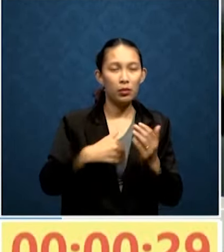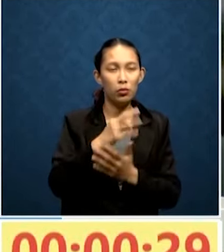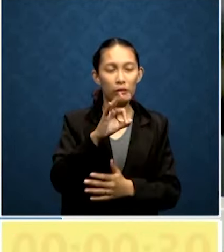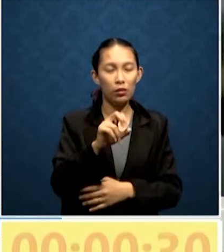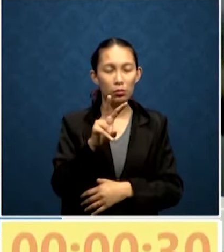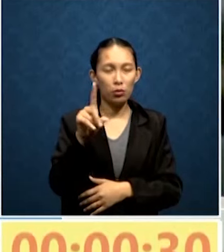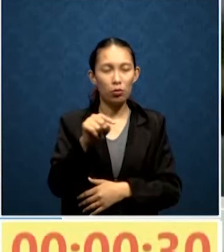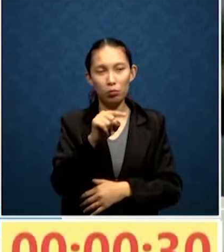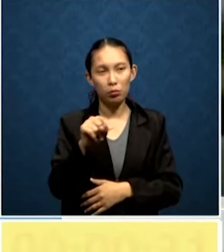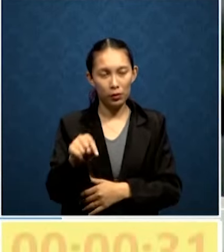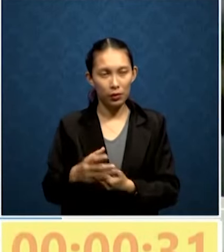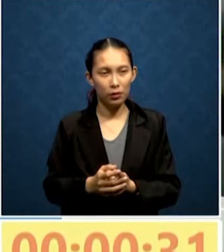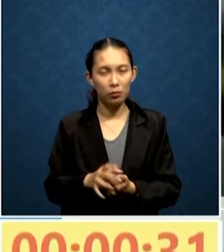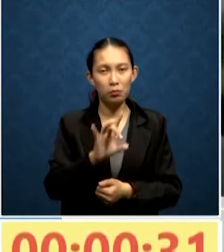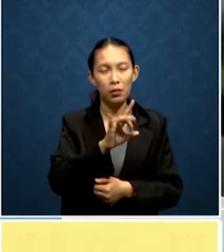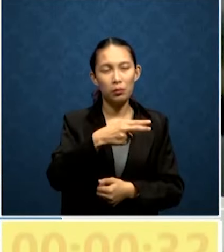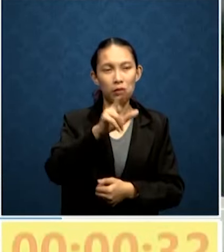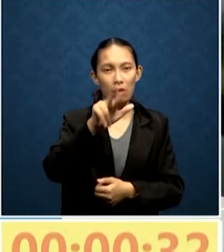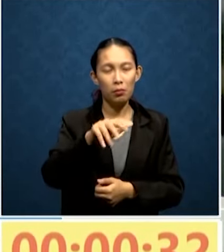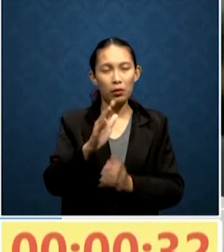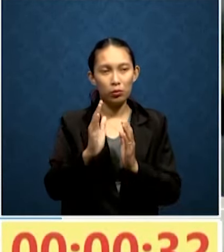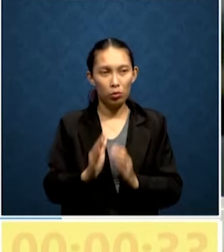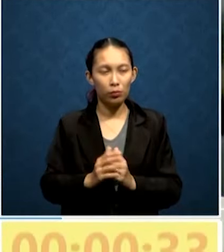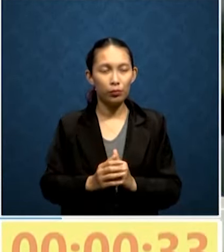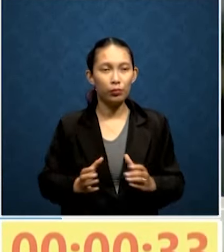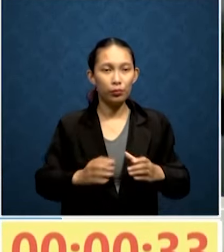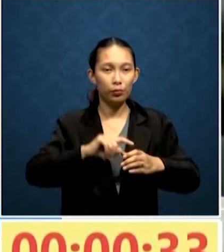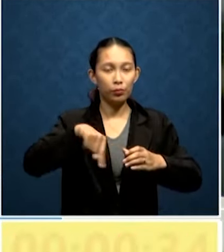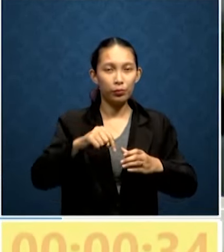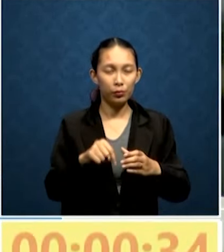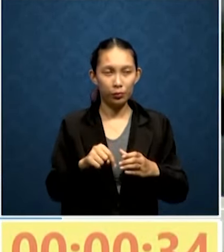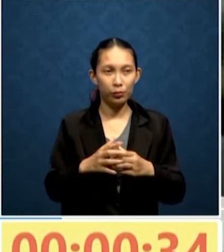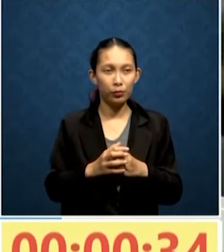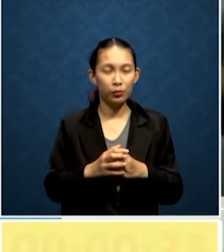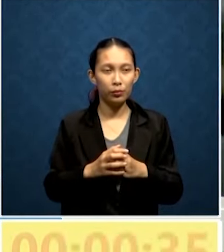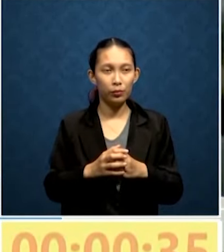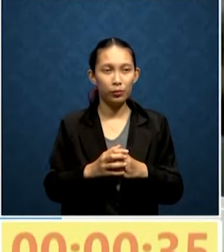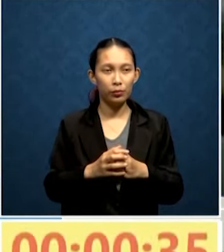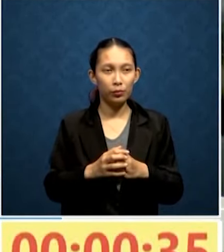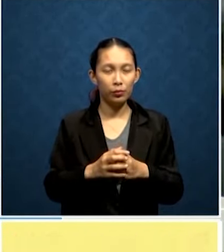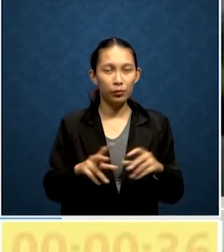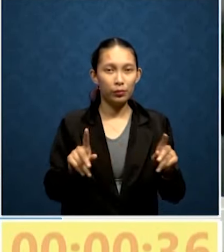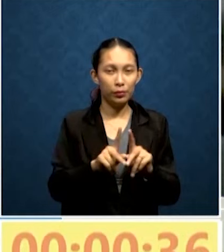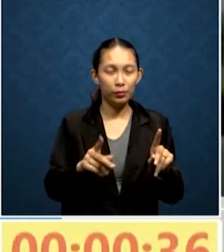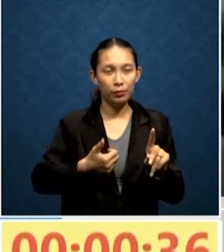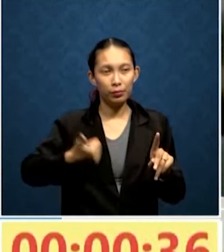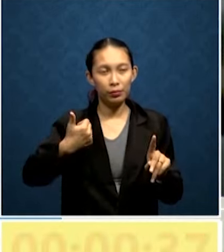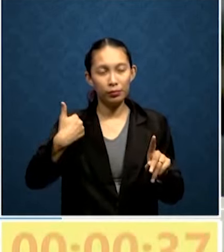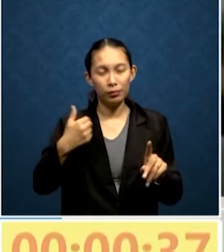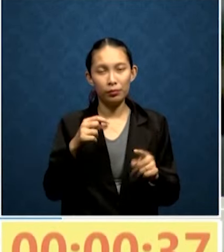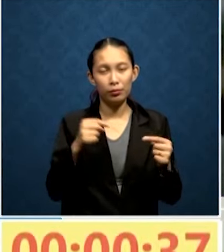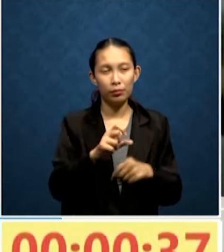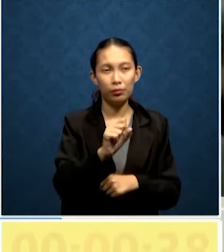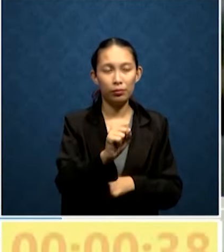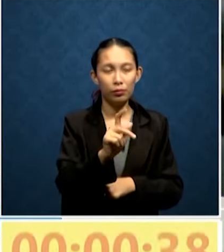92% เศษนะครับ 83,000 กว่าคนและองค์กรองค์ประกอบของคณะกรรมการกส